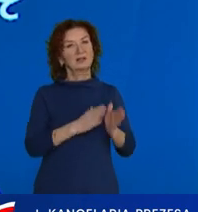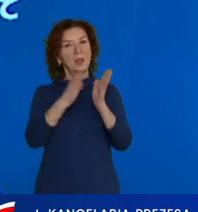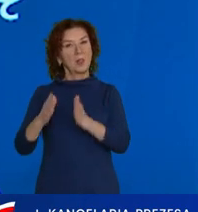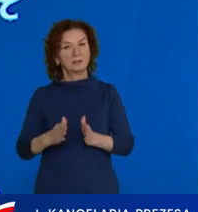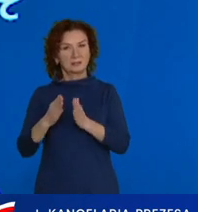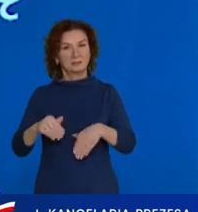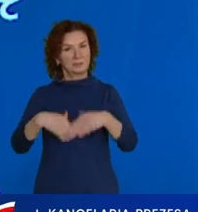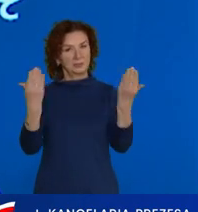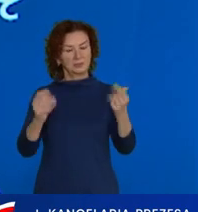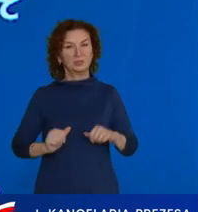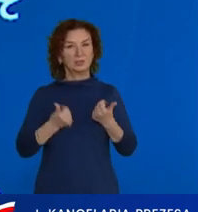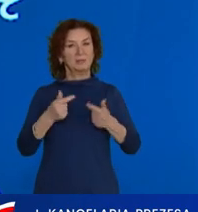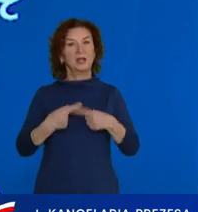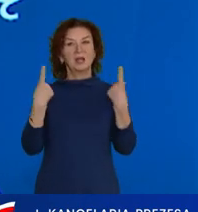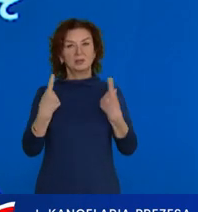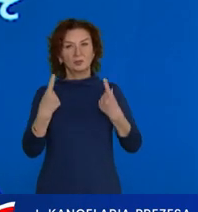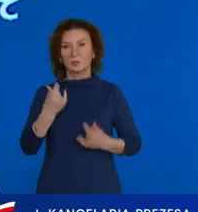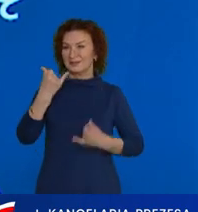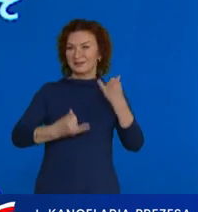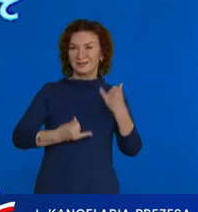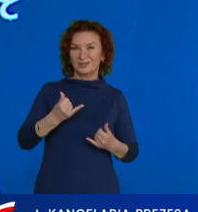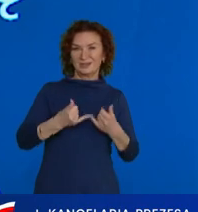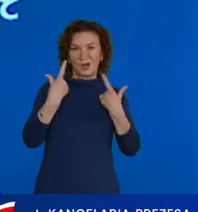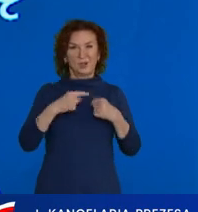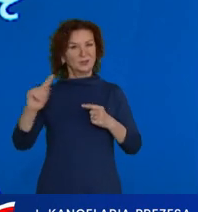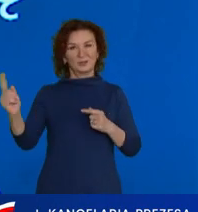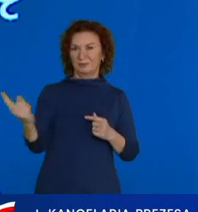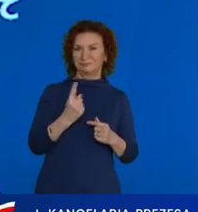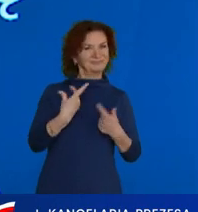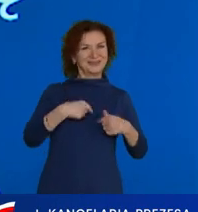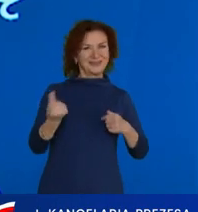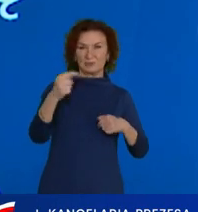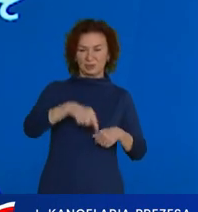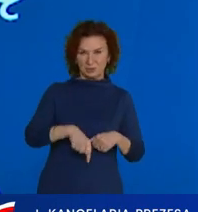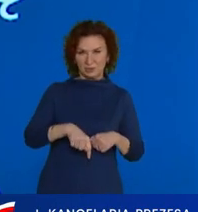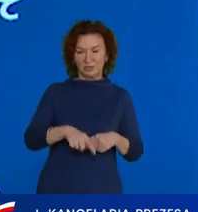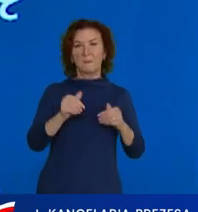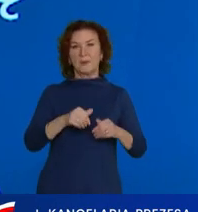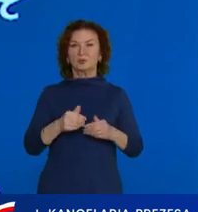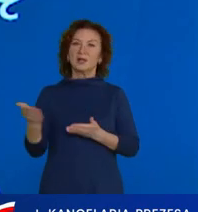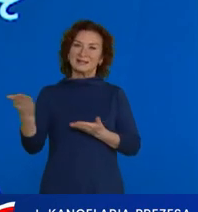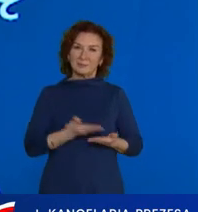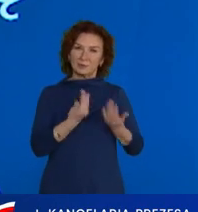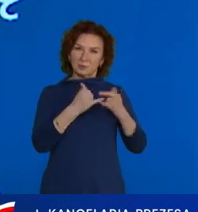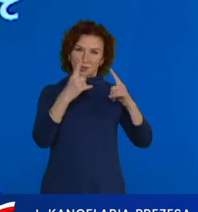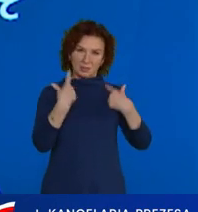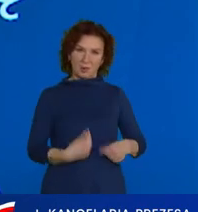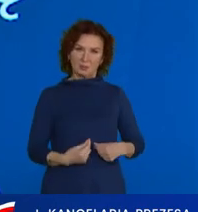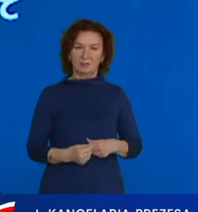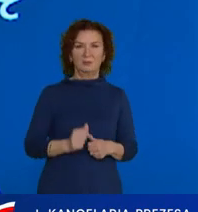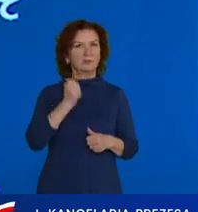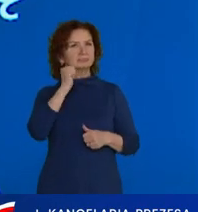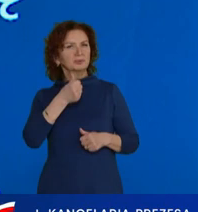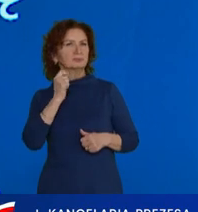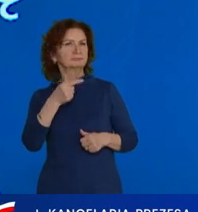sytuacjach nie stawienia się pacjenta zaprosić osobę, która jest zapisana na termin w dniu kolejnym